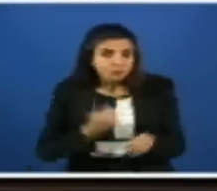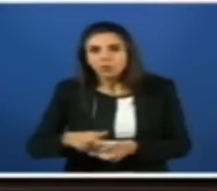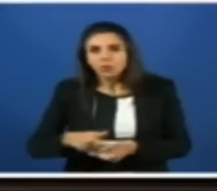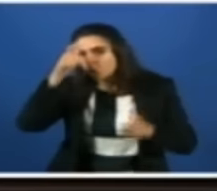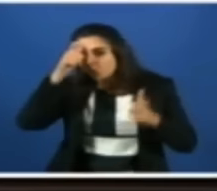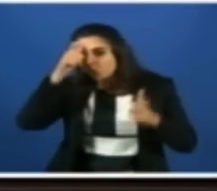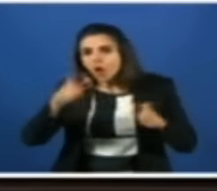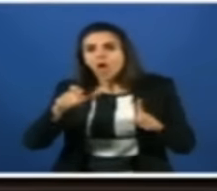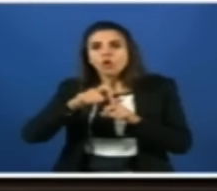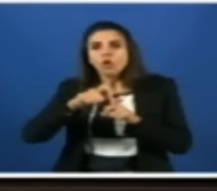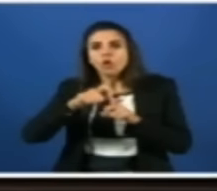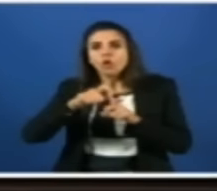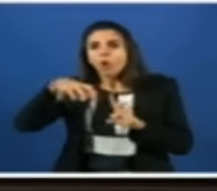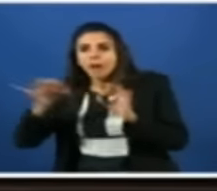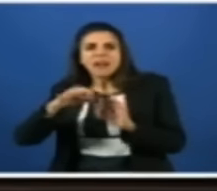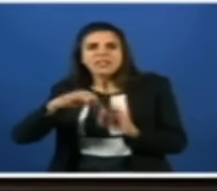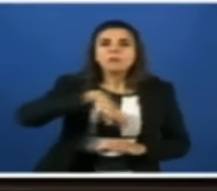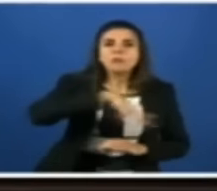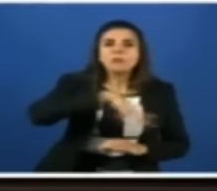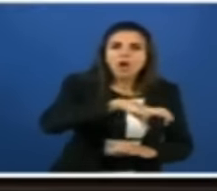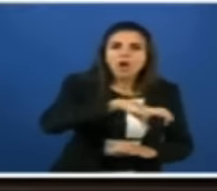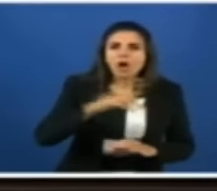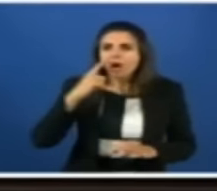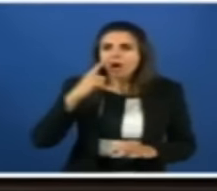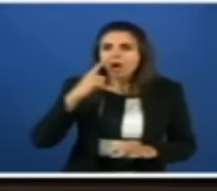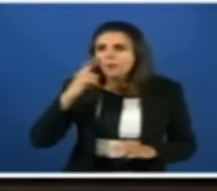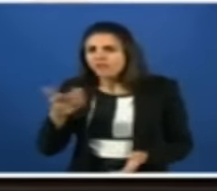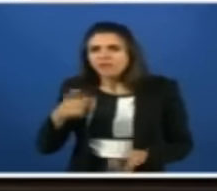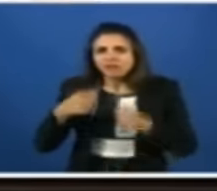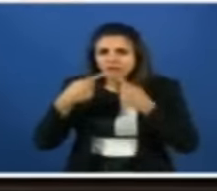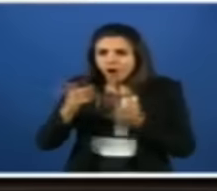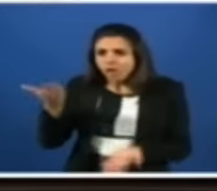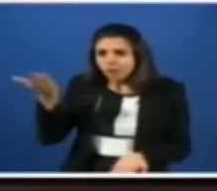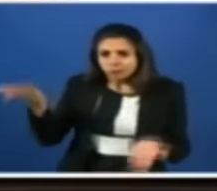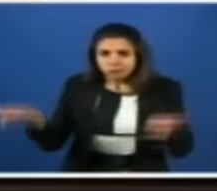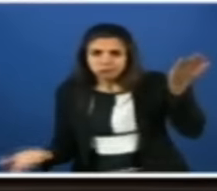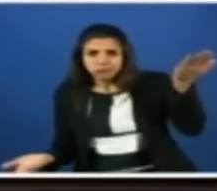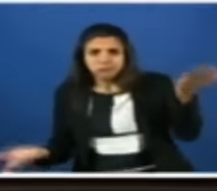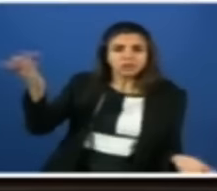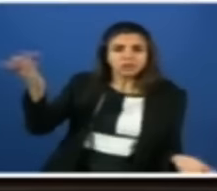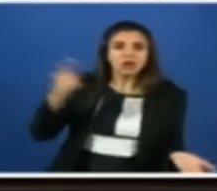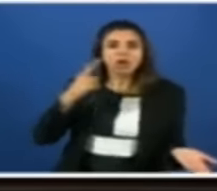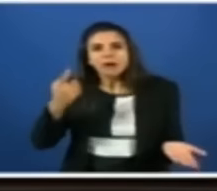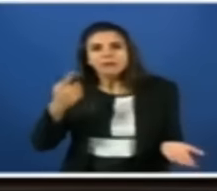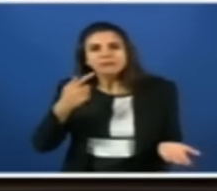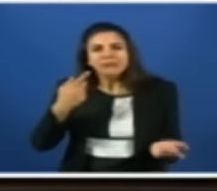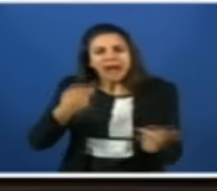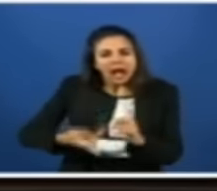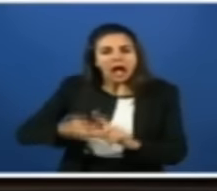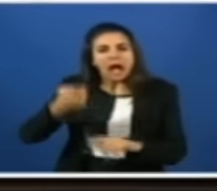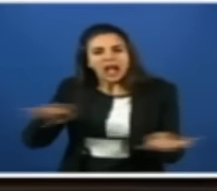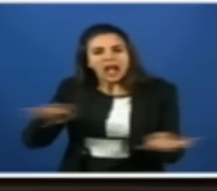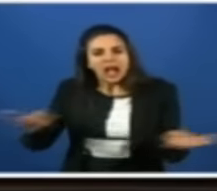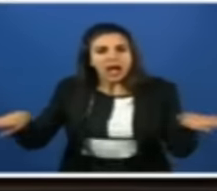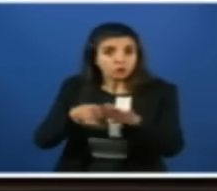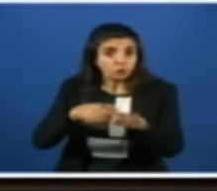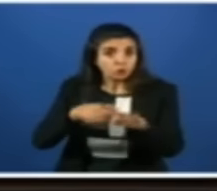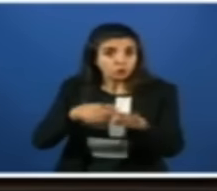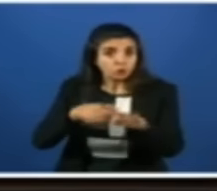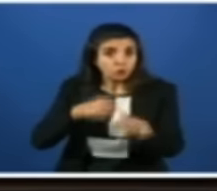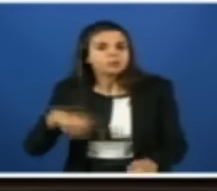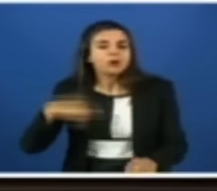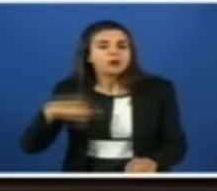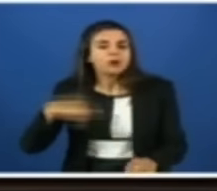Türkiye'nin doğusuyla batısı arasındaki kalkınmış farklarını ortadan kaldırıyor.